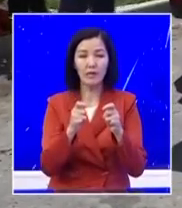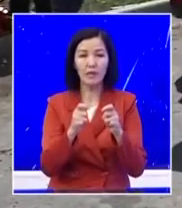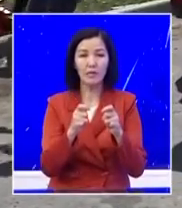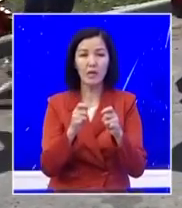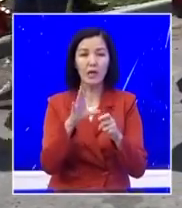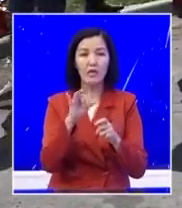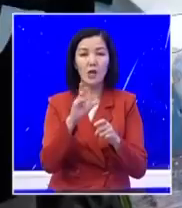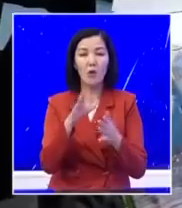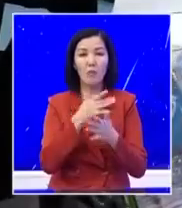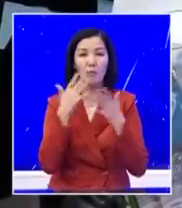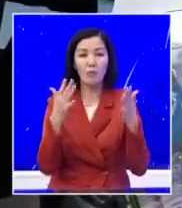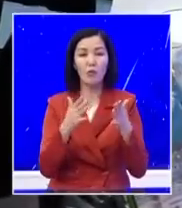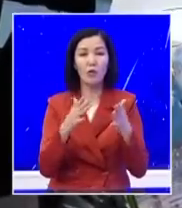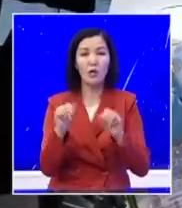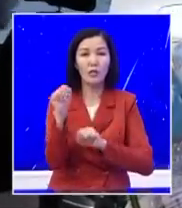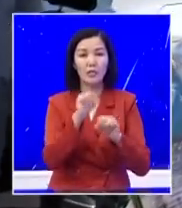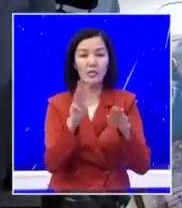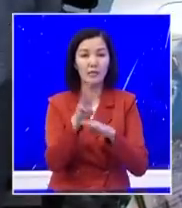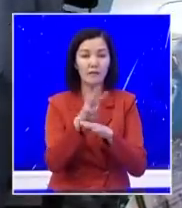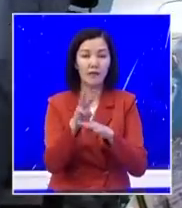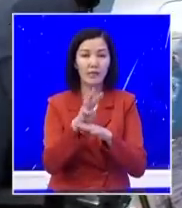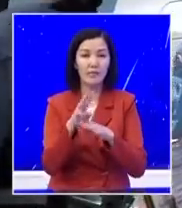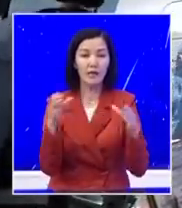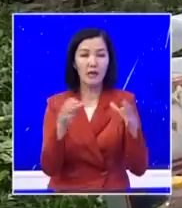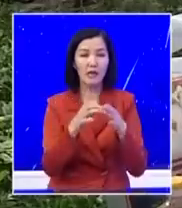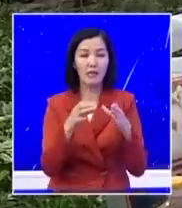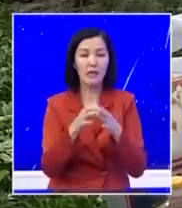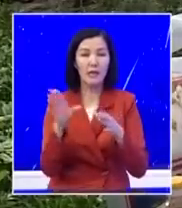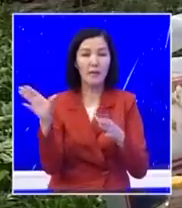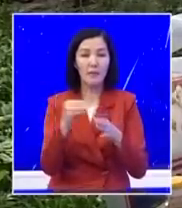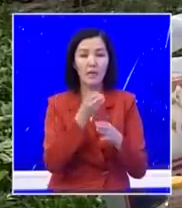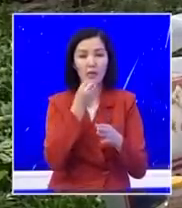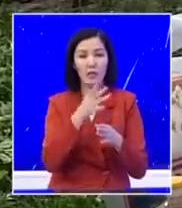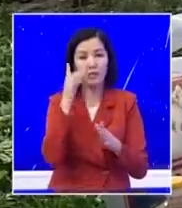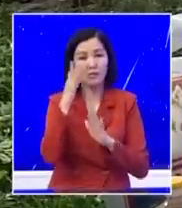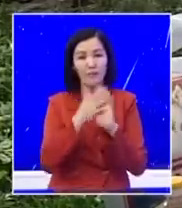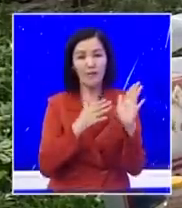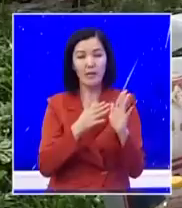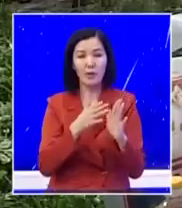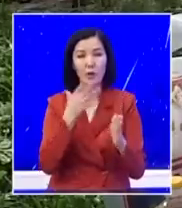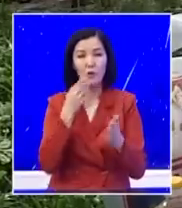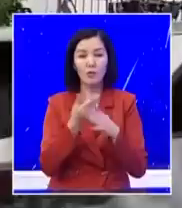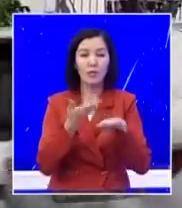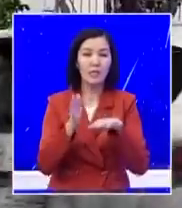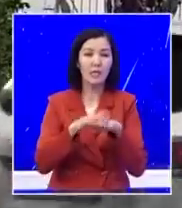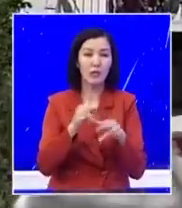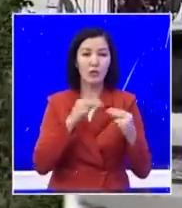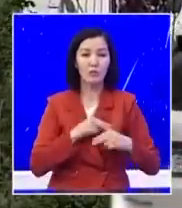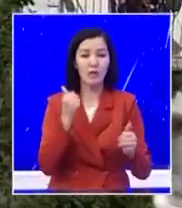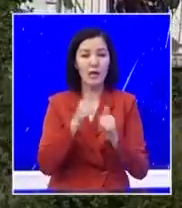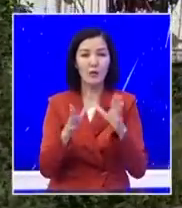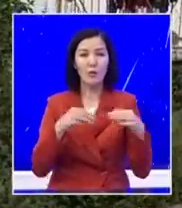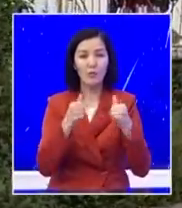Облыста дезинфекциялық жұмыспен айналысатын Дарис компаниясы бұл қағиданы жақсы ұстанған. Өздерінің жауапты әрі қиын жұмыстарына қарамастан, әр